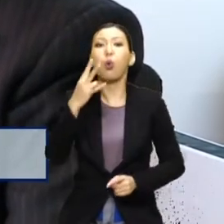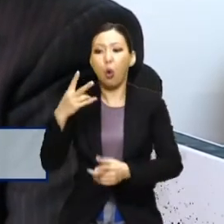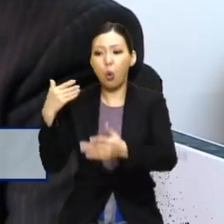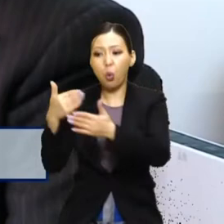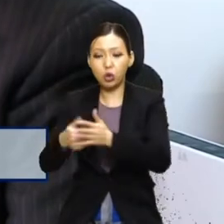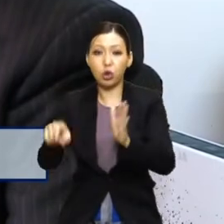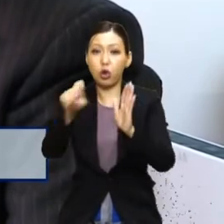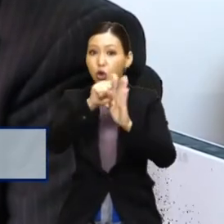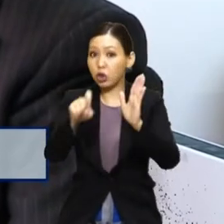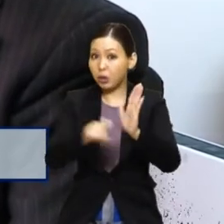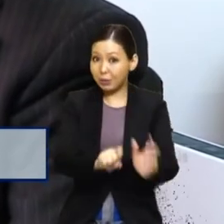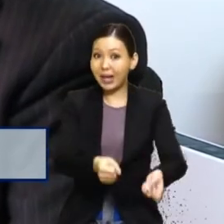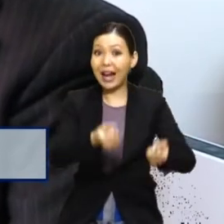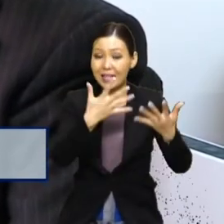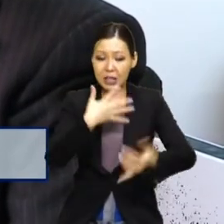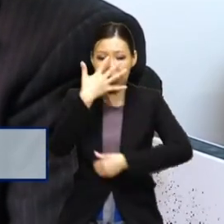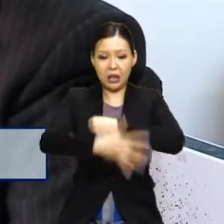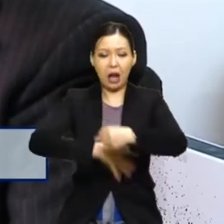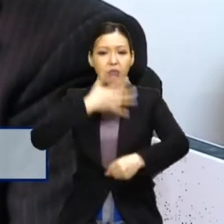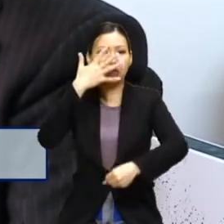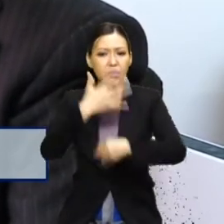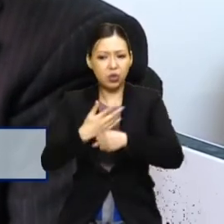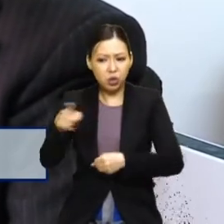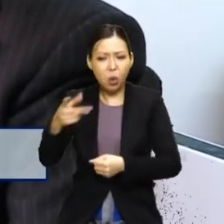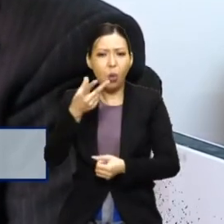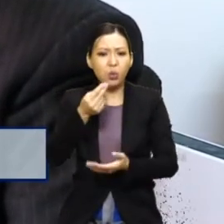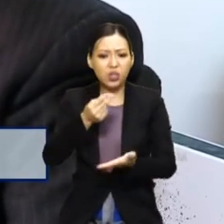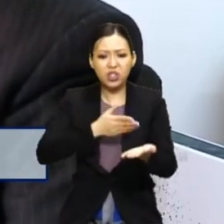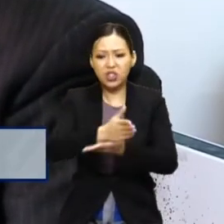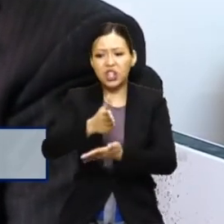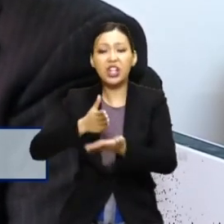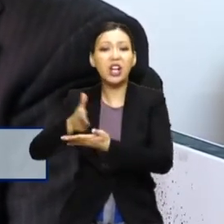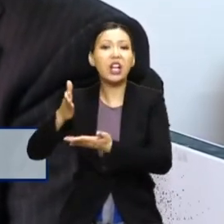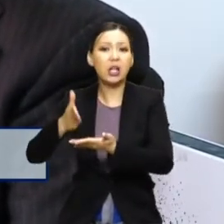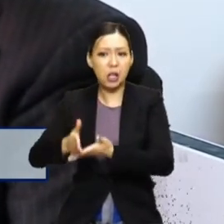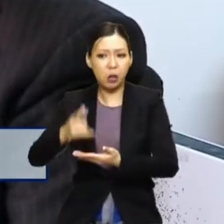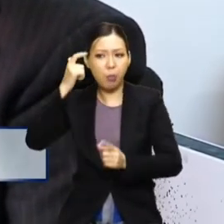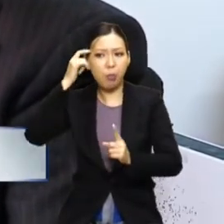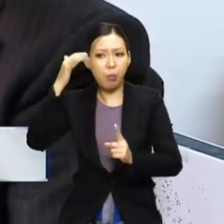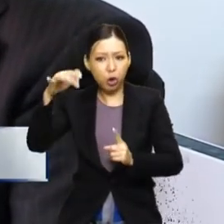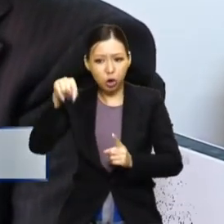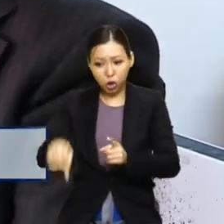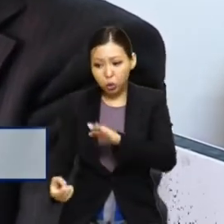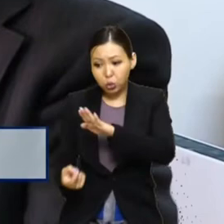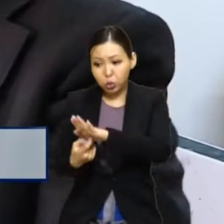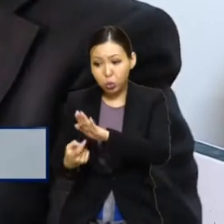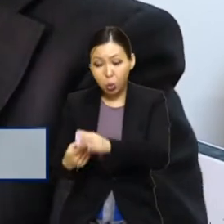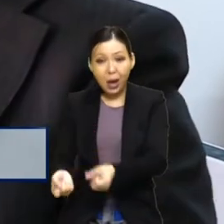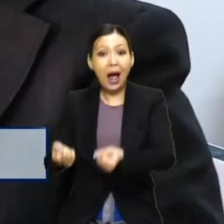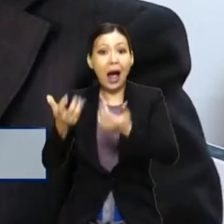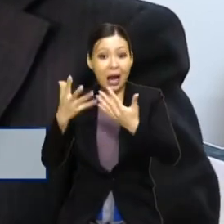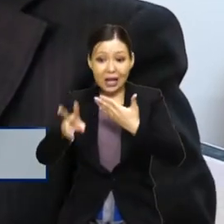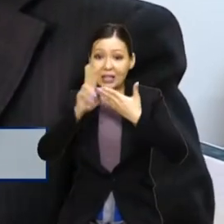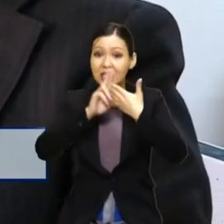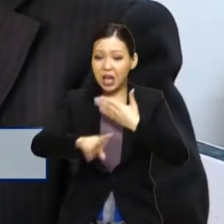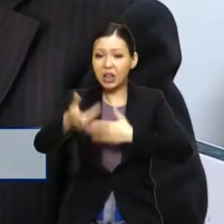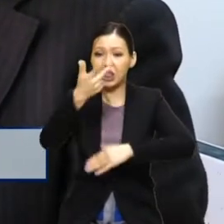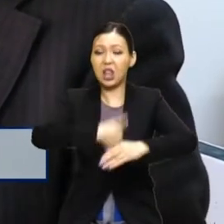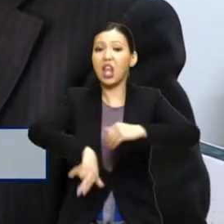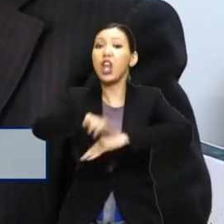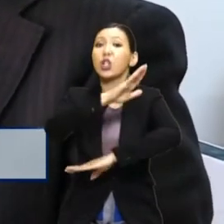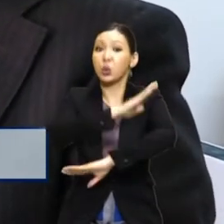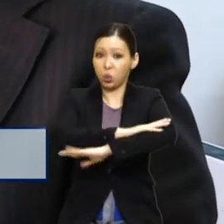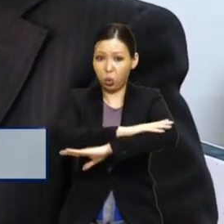за 5 жилийн үндсэн чиглэлгээр ингээд бодлогын том бичиг баримтуудад суурилж Yuren bol tsaashtaan ilkhiin surguul